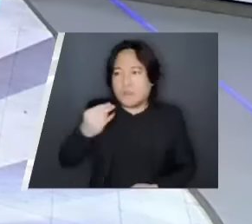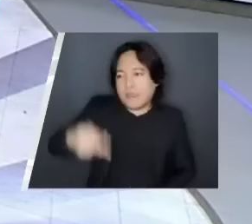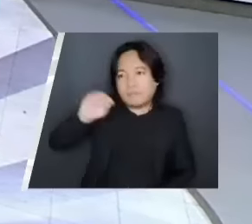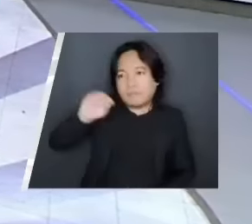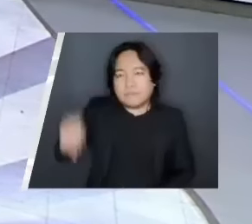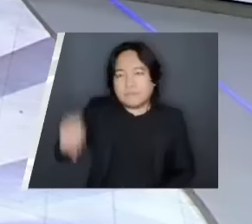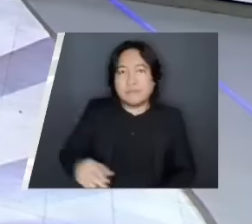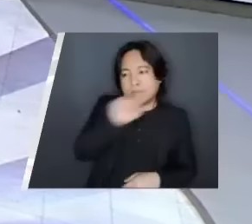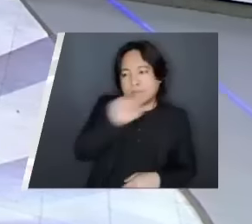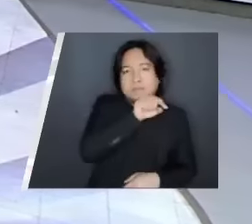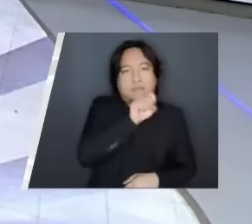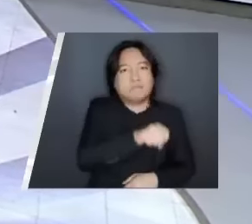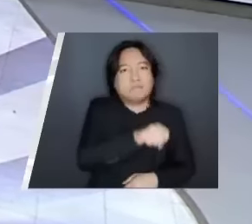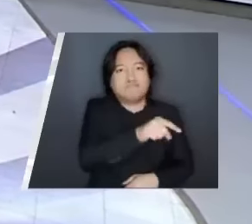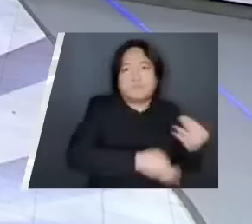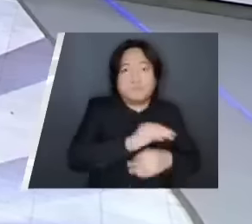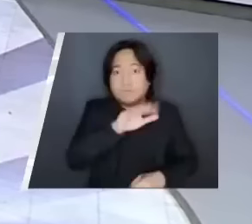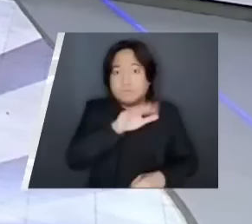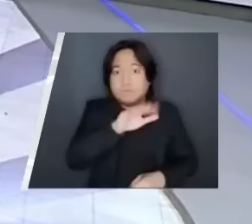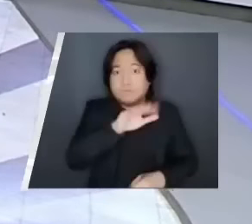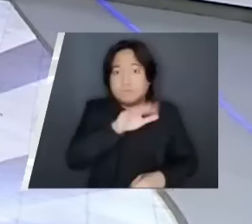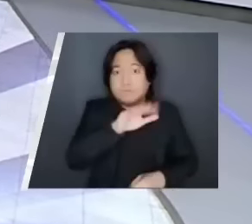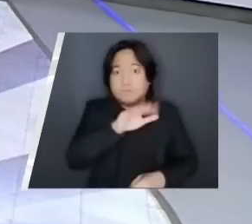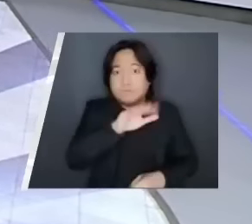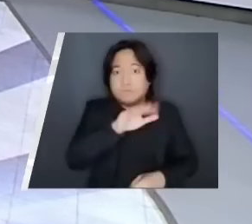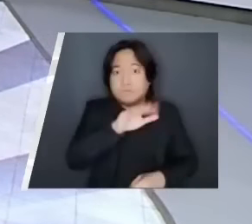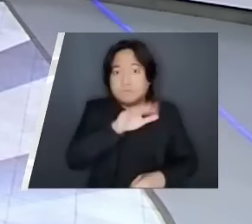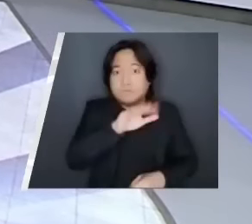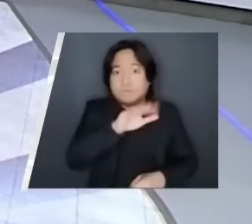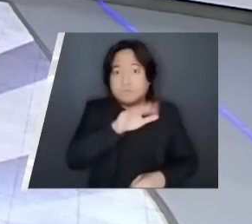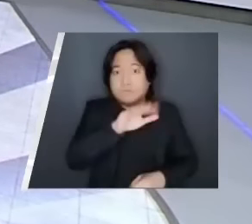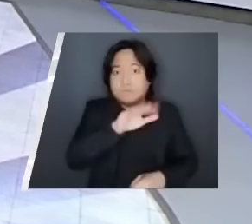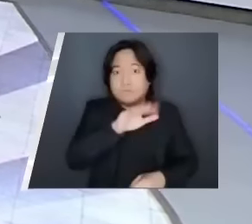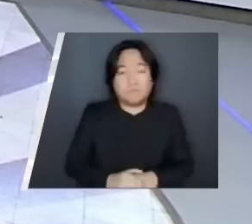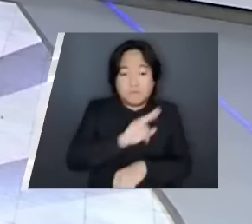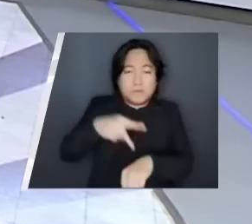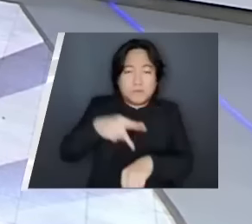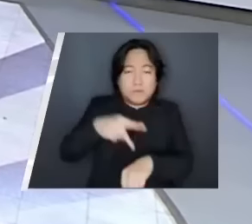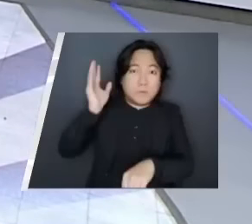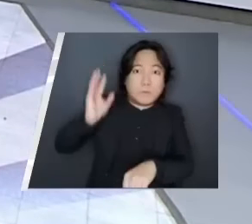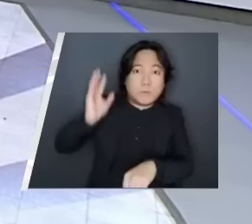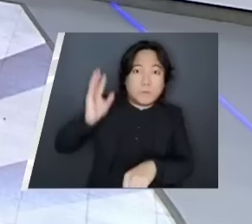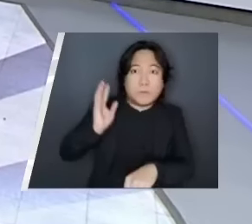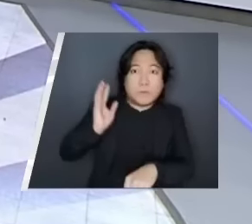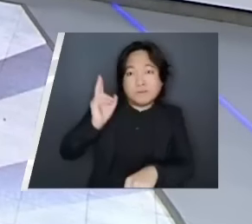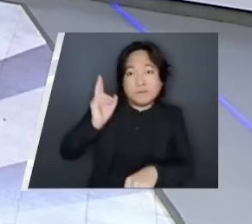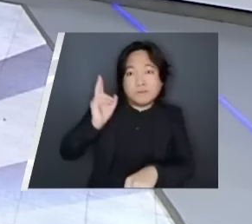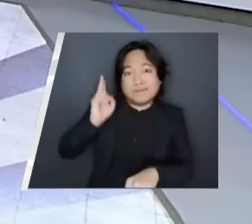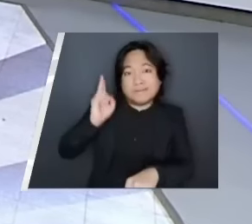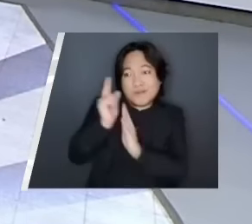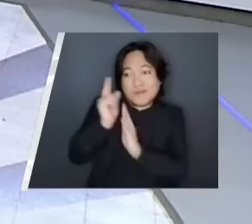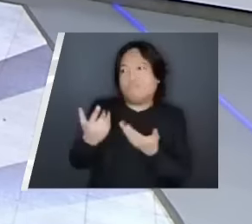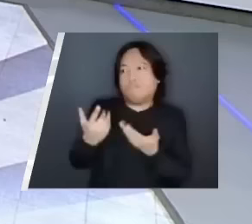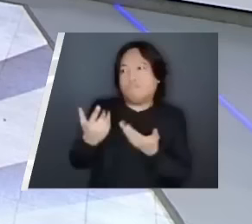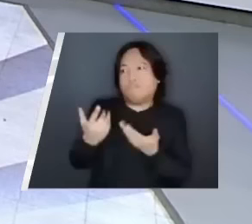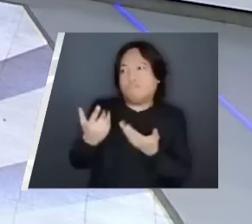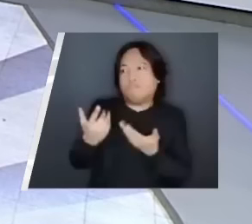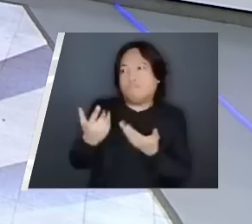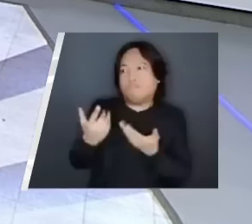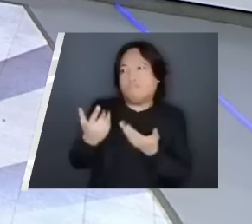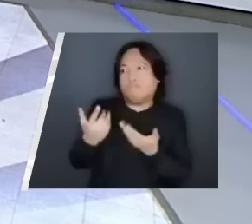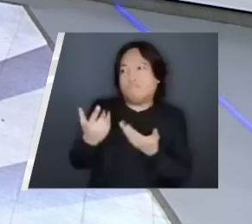vice-presidente. Pero nang maalis sa pwesto si dating Pangulong Joseph Estrada, pumalit sa kanya si nooy Vice President Gloria Arroyo. At sa